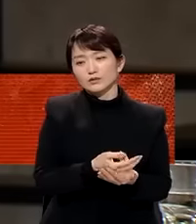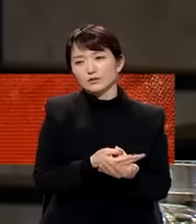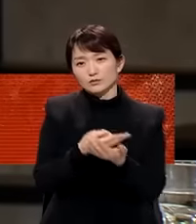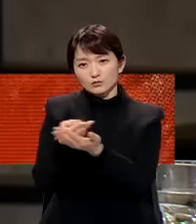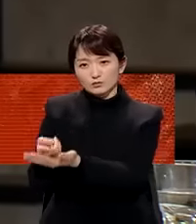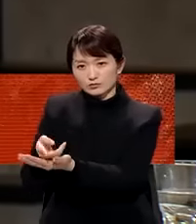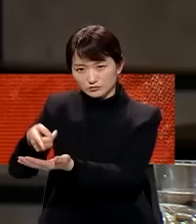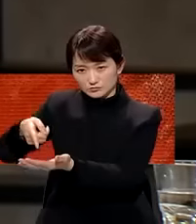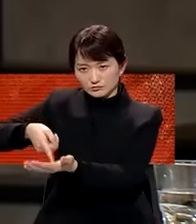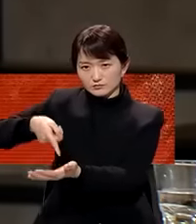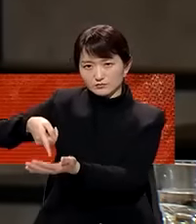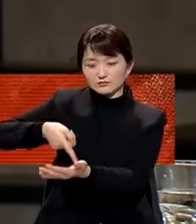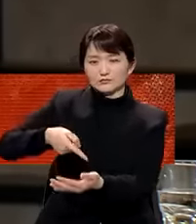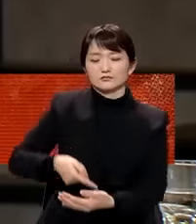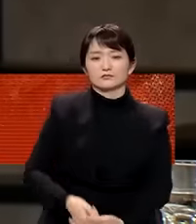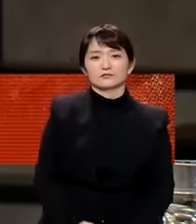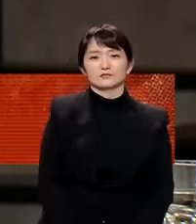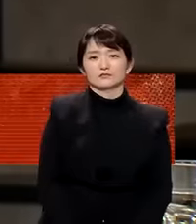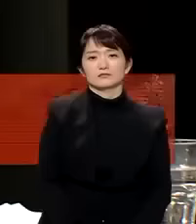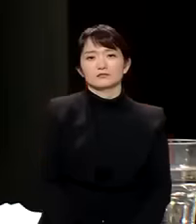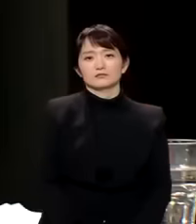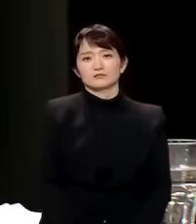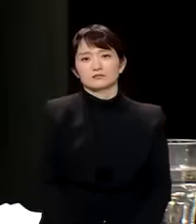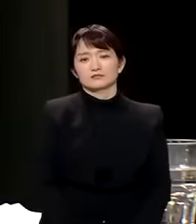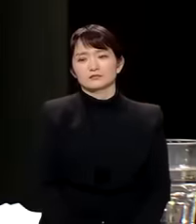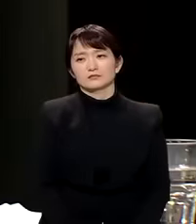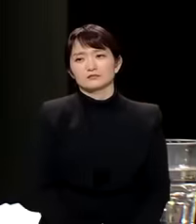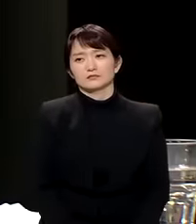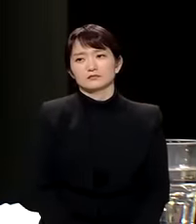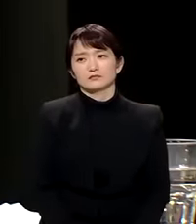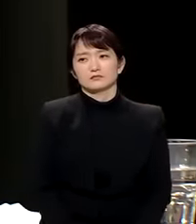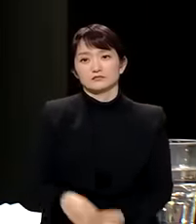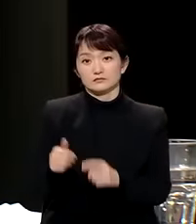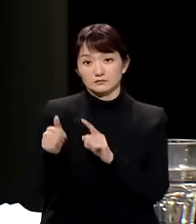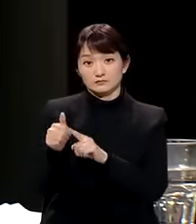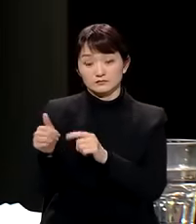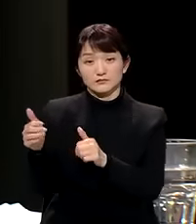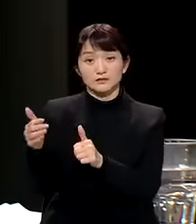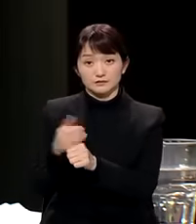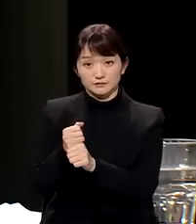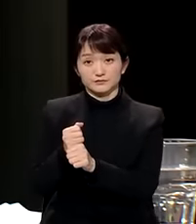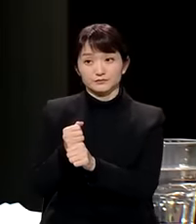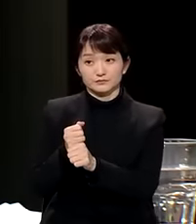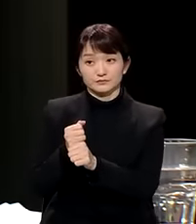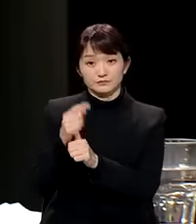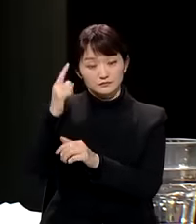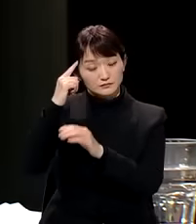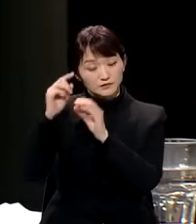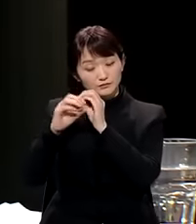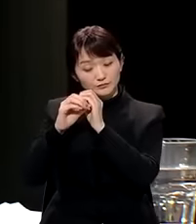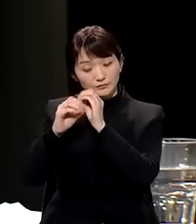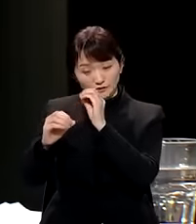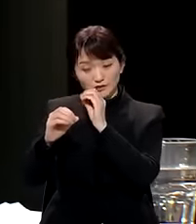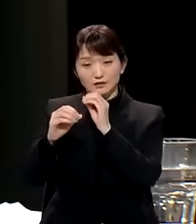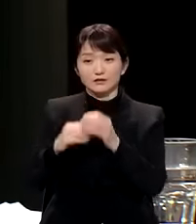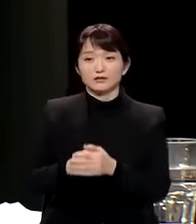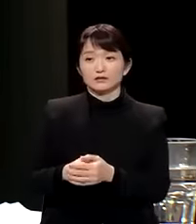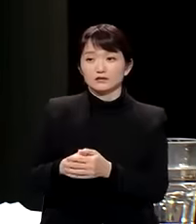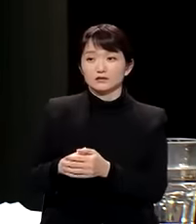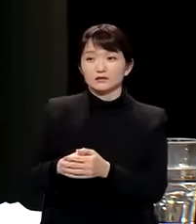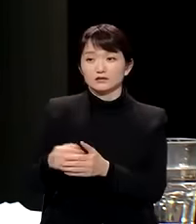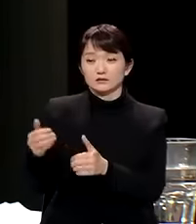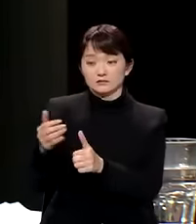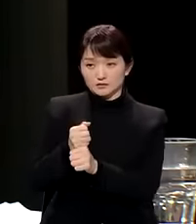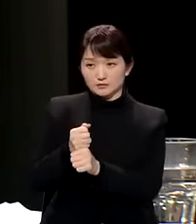받았다라고 알려져 있습니다 자 그렇다면 그 범인 일단 잡긴 했습니다 의식 불명 상태였다만은 일단 잘